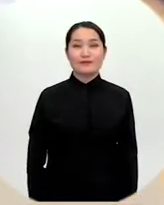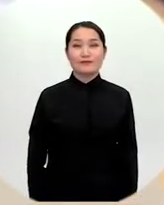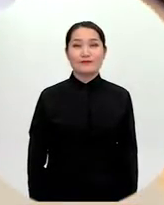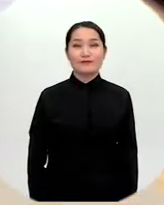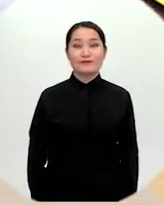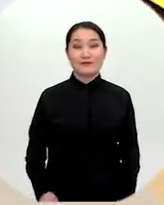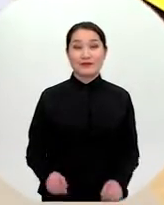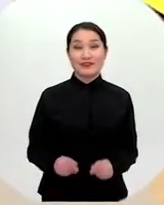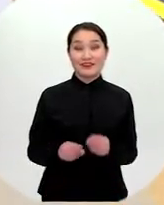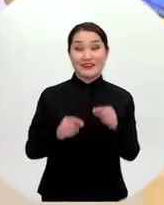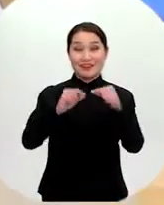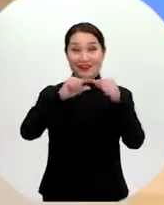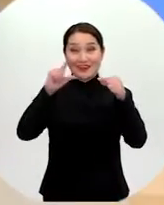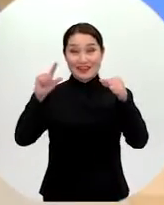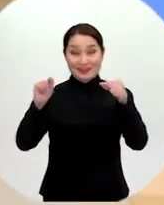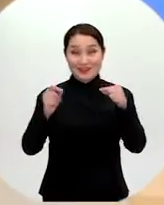자, 이게 딜게 타르클레